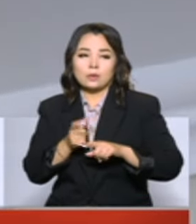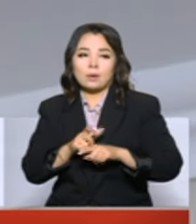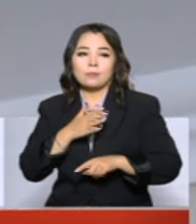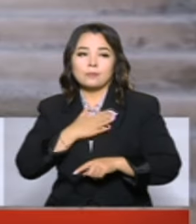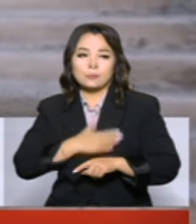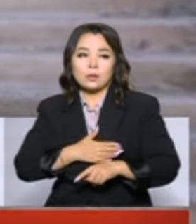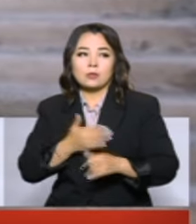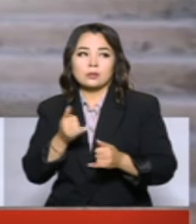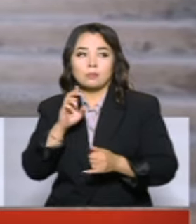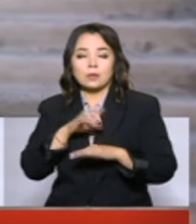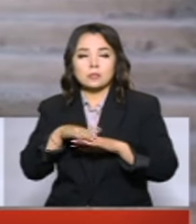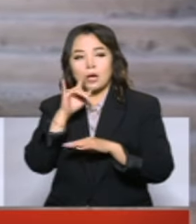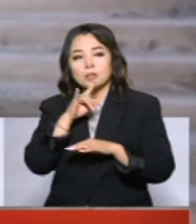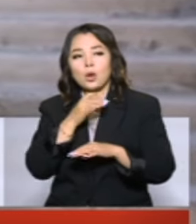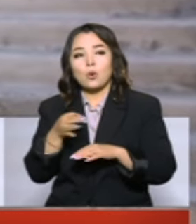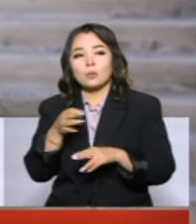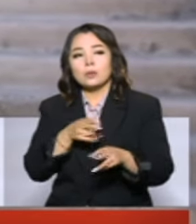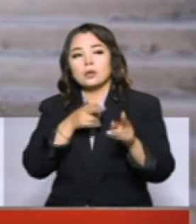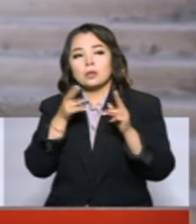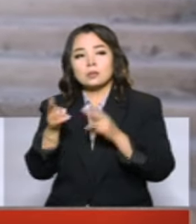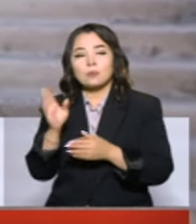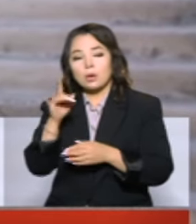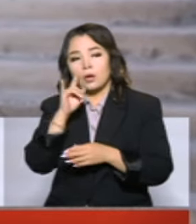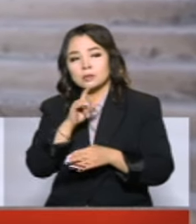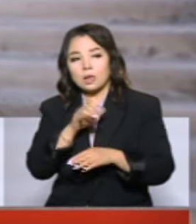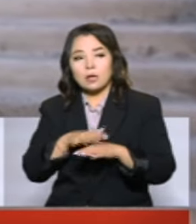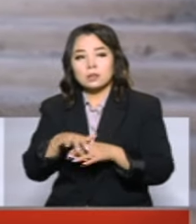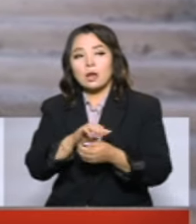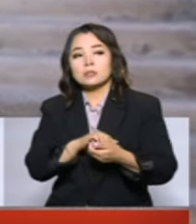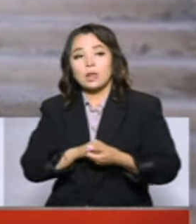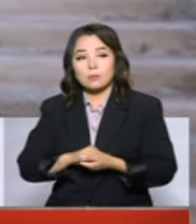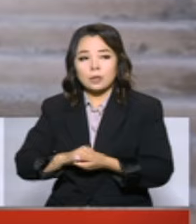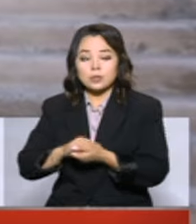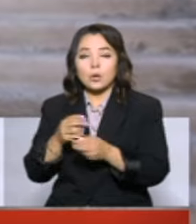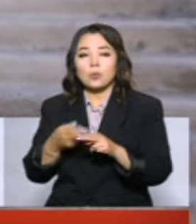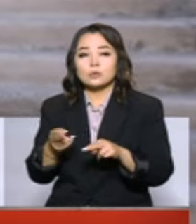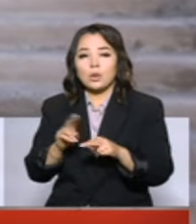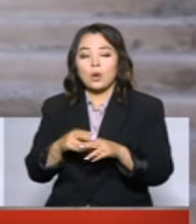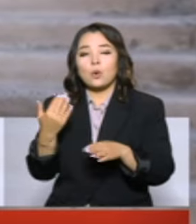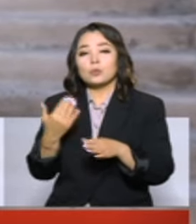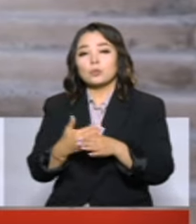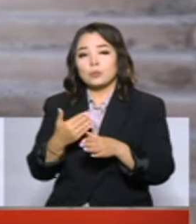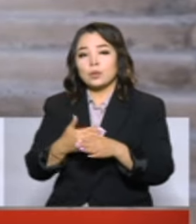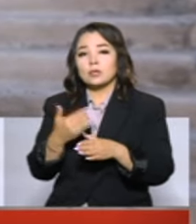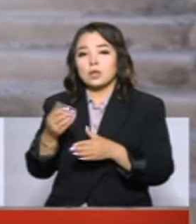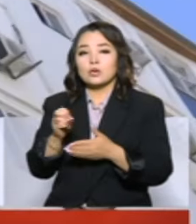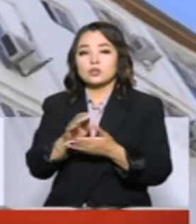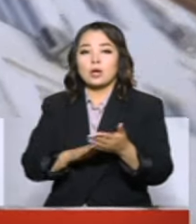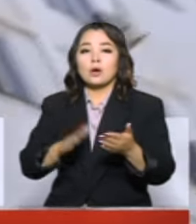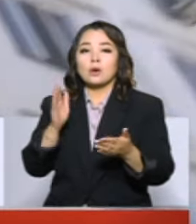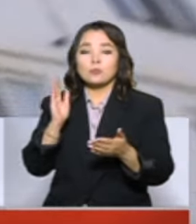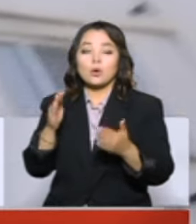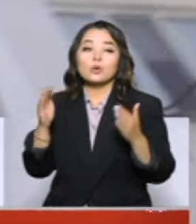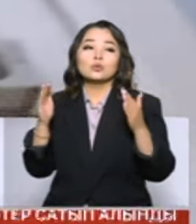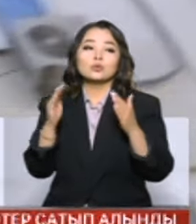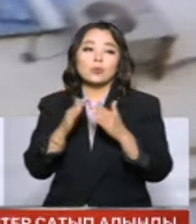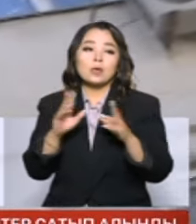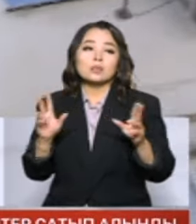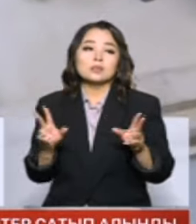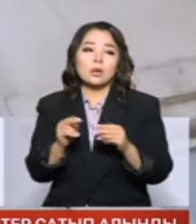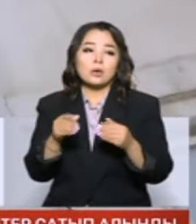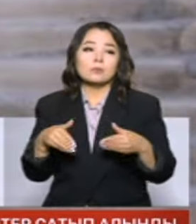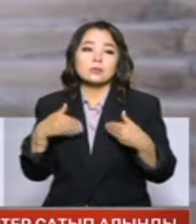қуандық. Ертең Батыс Қазақстан облысына барамыз. Қазақстан халқы ассамблеясының осындай көмегі жалғасуда. Үйлері берекелі